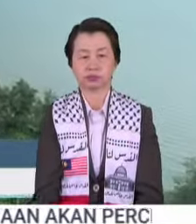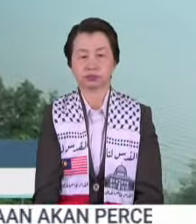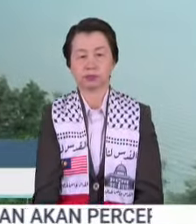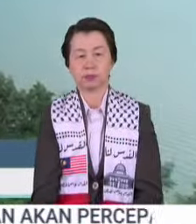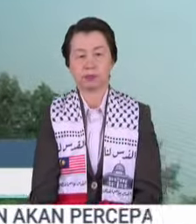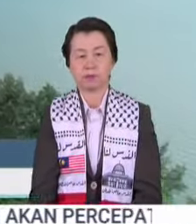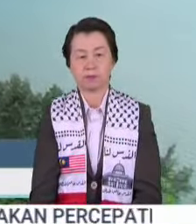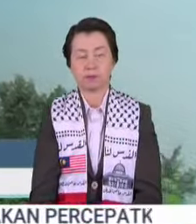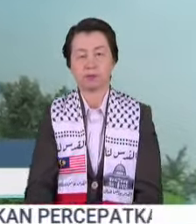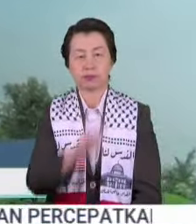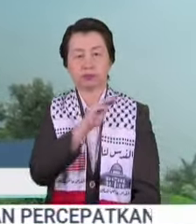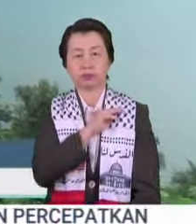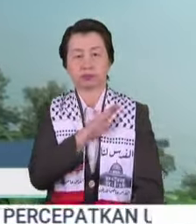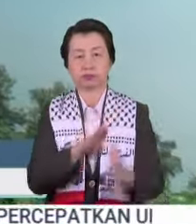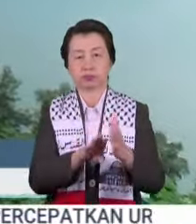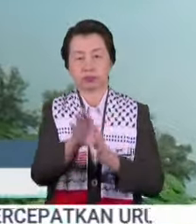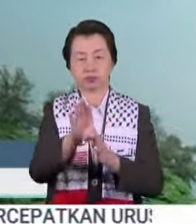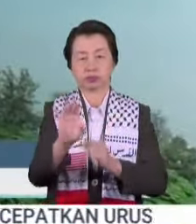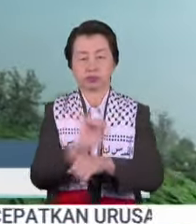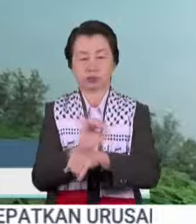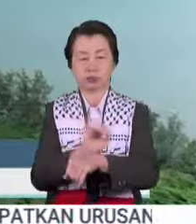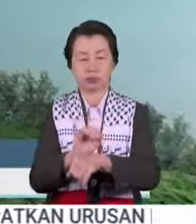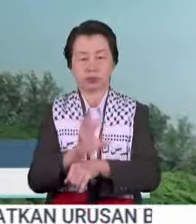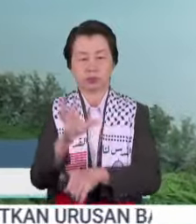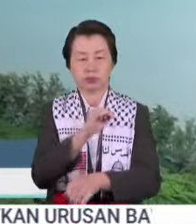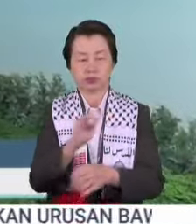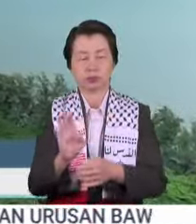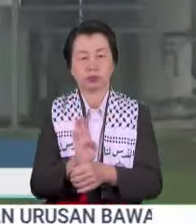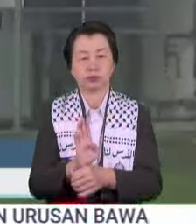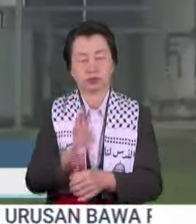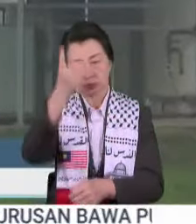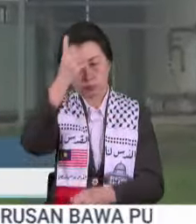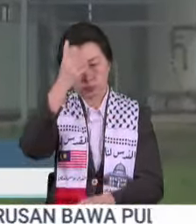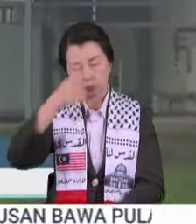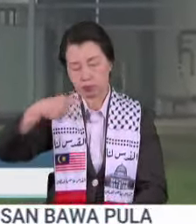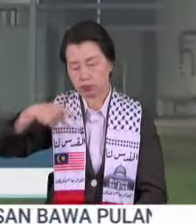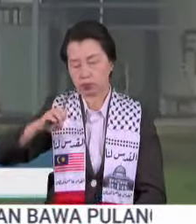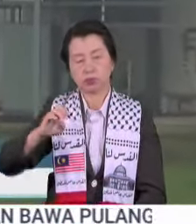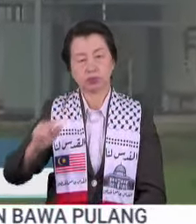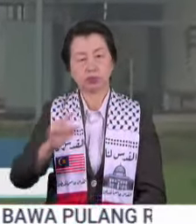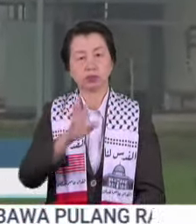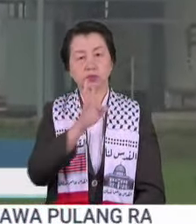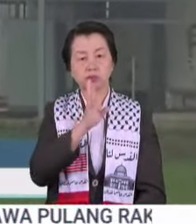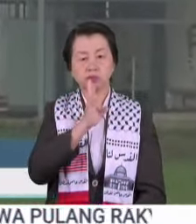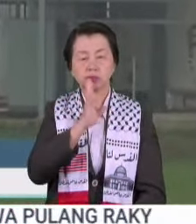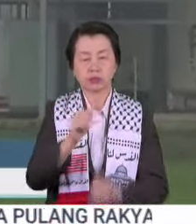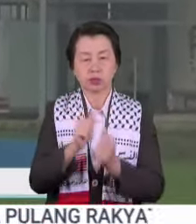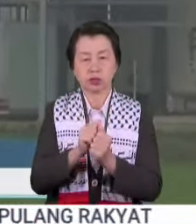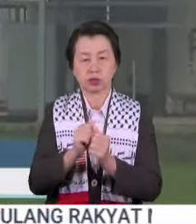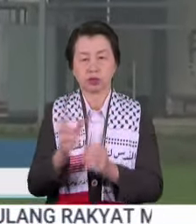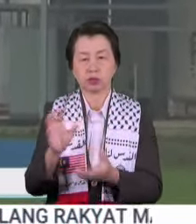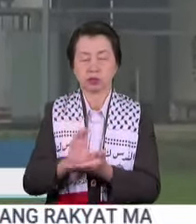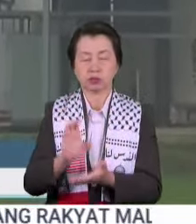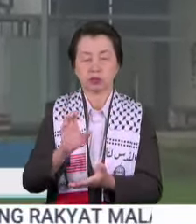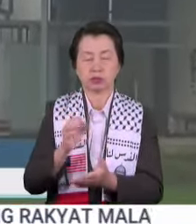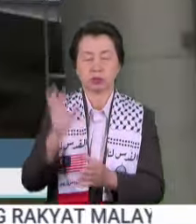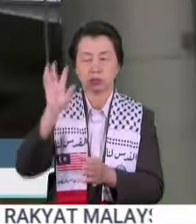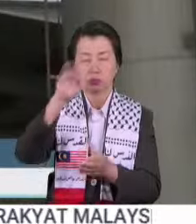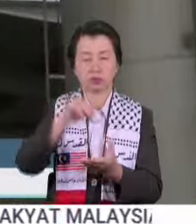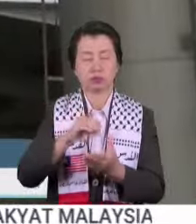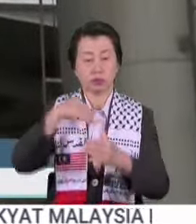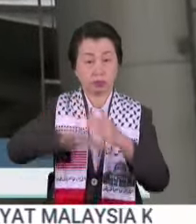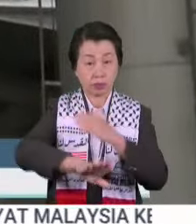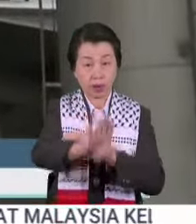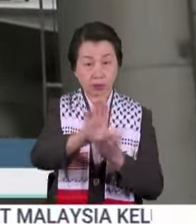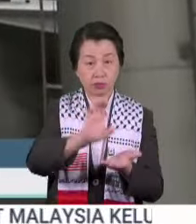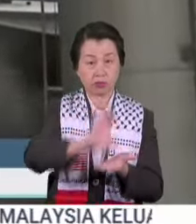pelaburan menteri pembangunan Perindustrian dan keusahawanan datuk pong Jinja berkata dengan kemasukan Lebih banyak pelabur ke